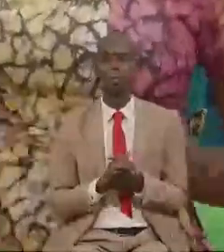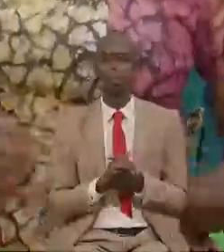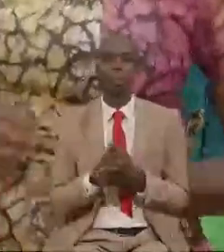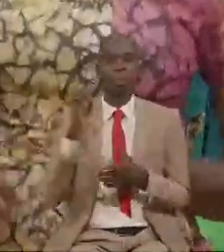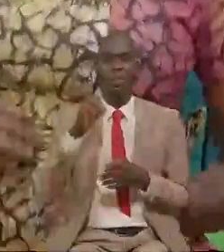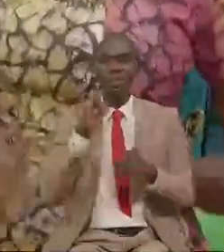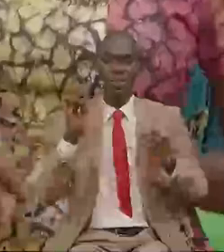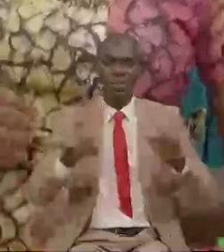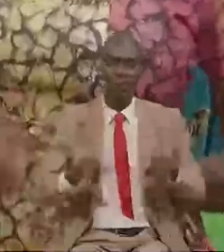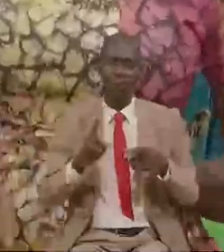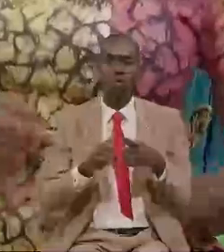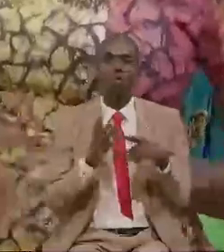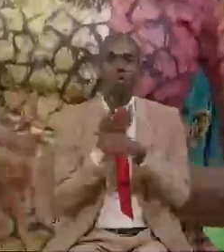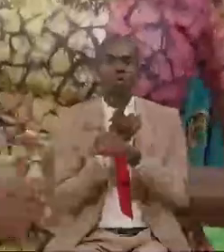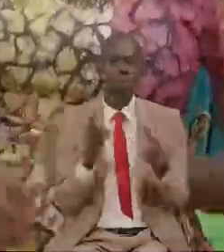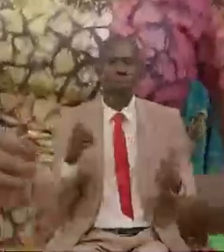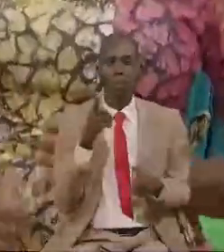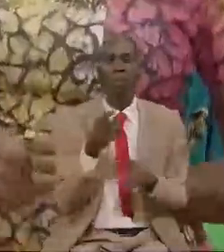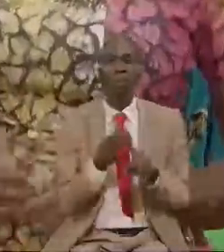capable de te délivrer,